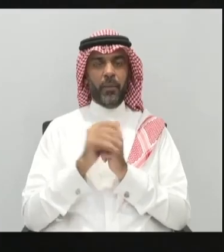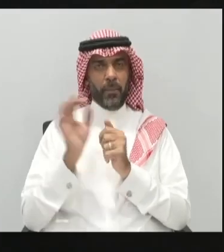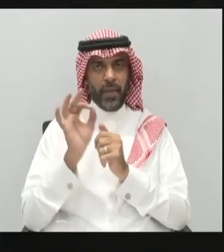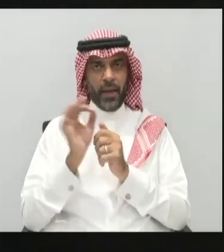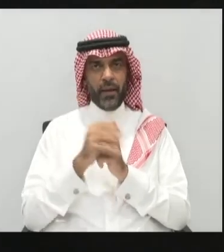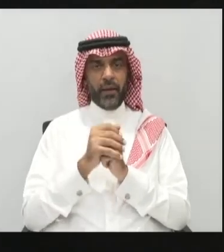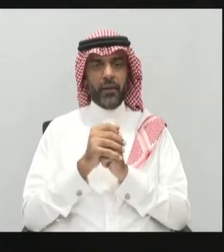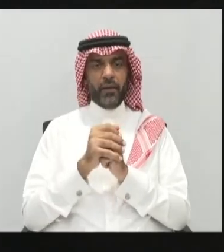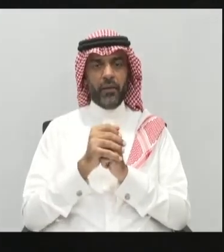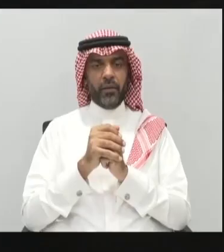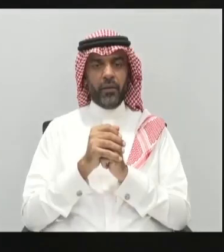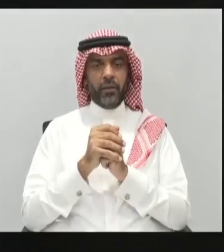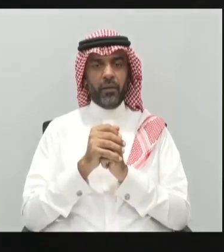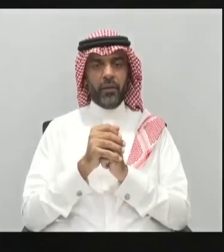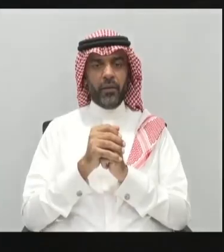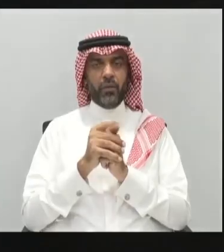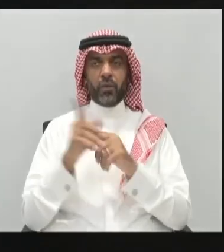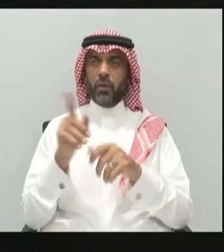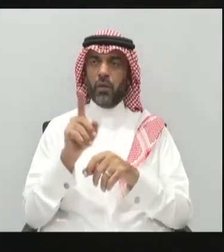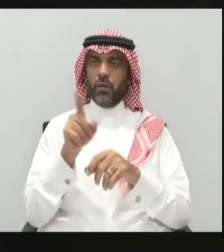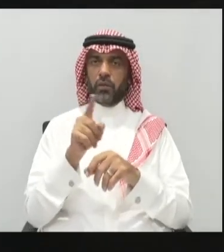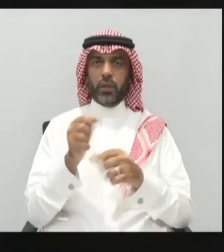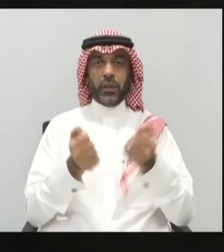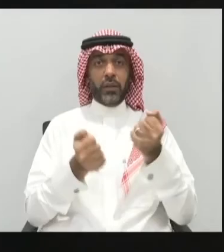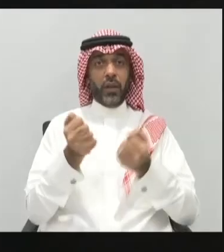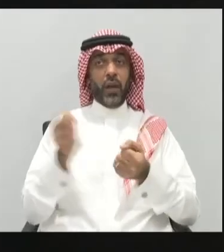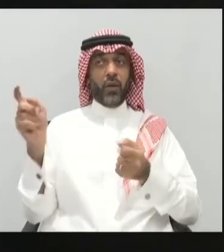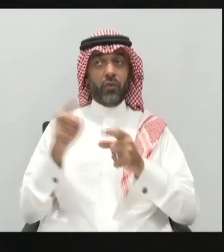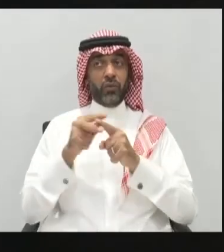طبعا نقول ان السياره صنعت